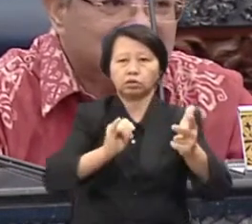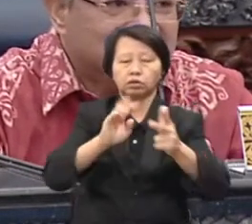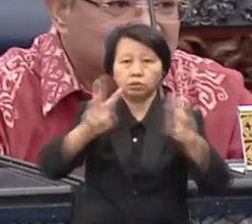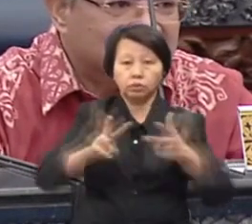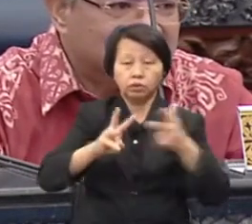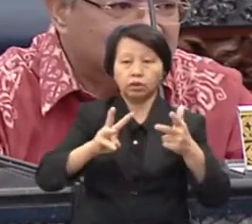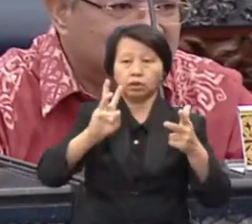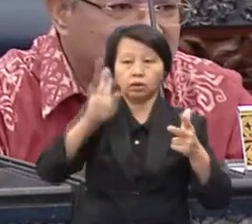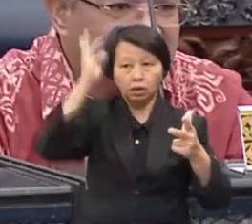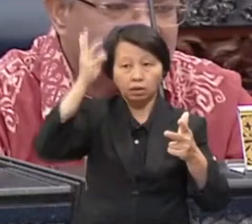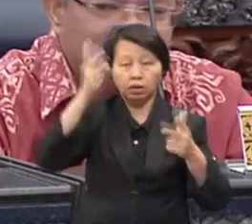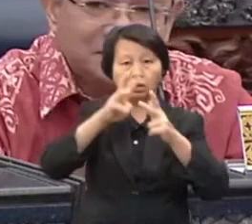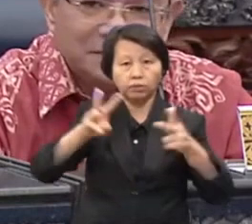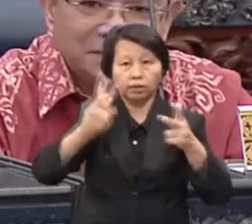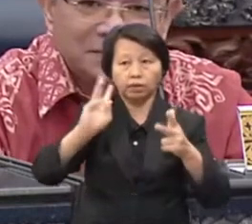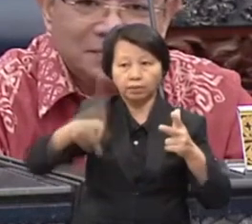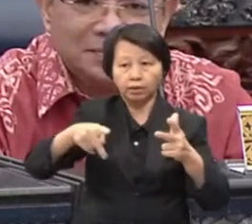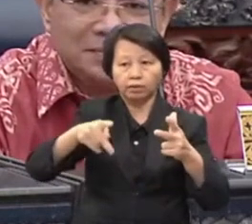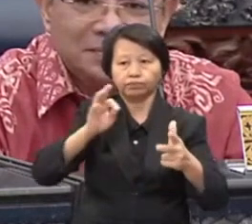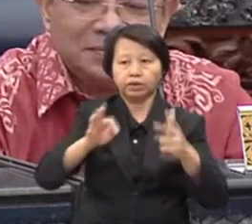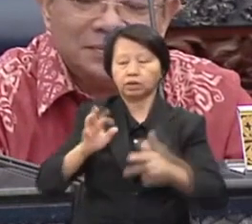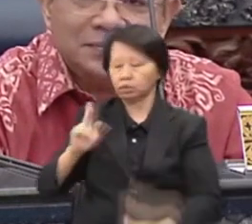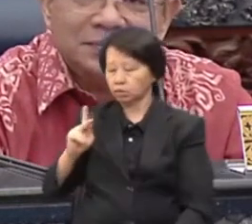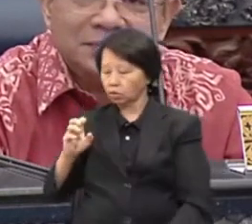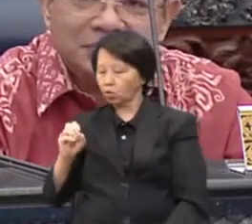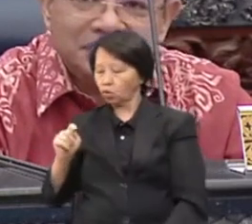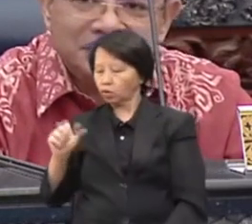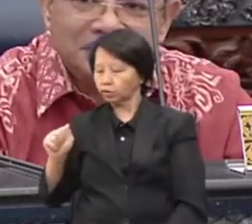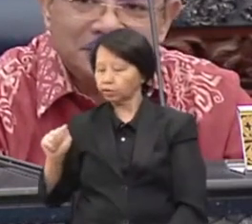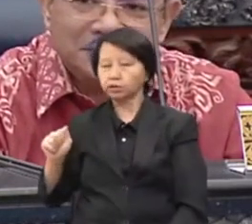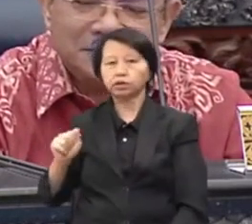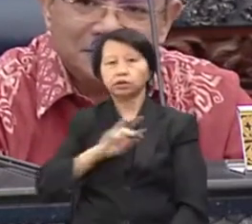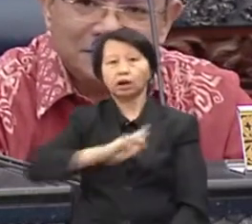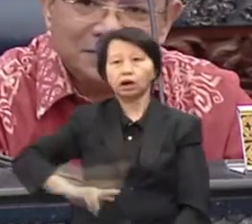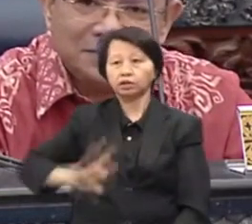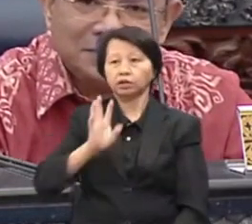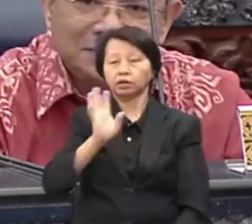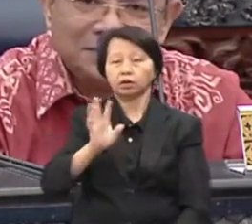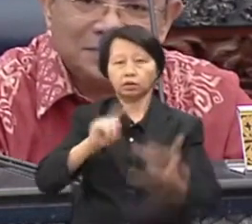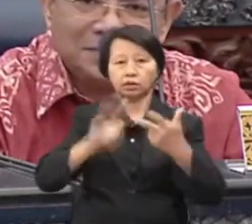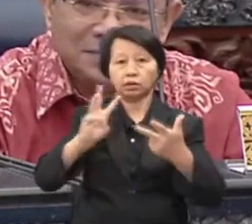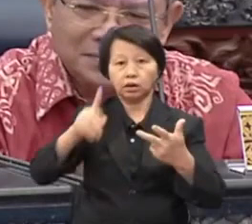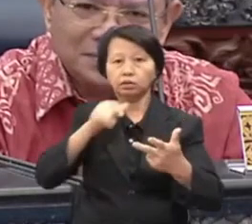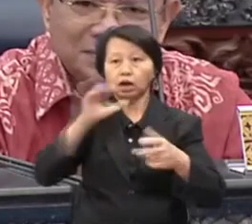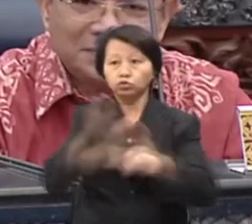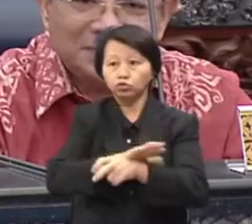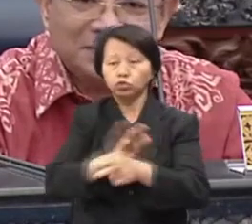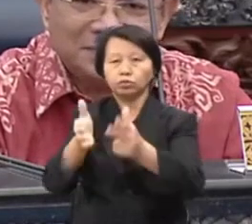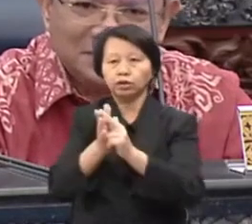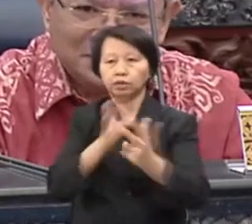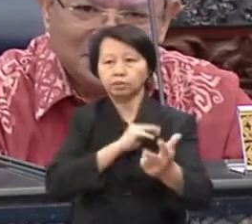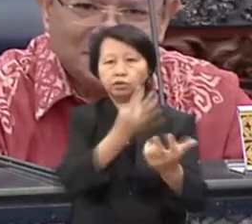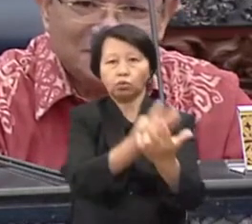Tuan maknanya Kalau ikut lawak Abah Mad kotoraja kalau menteri kalau jabatan sudah cukup minta dengan Menteri